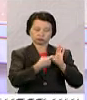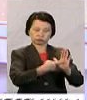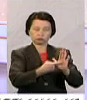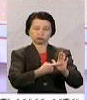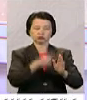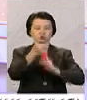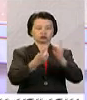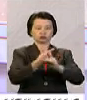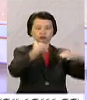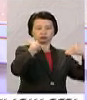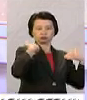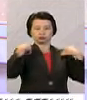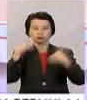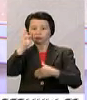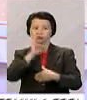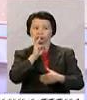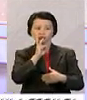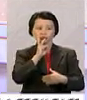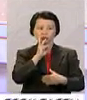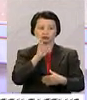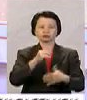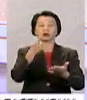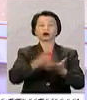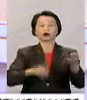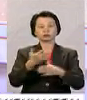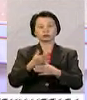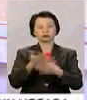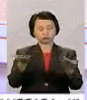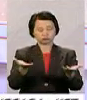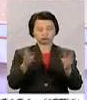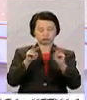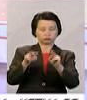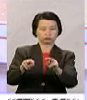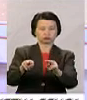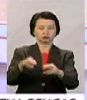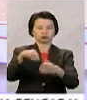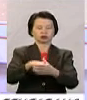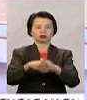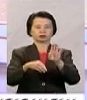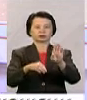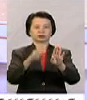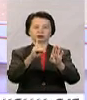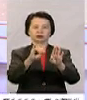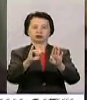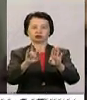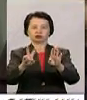dunia fashion dan wanita plus size. Apa perkongsiannya? Terus bersama kami dalam Bidiva.